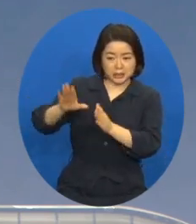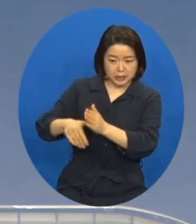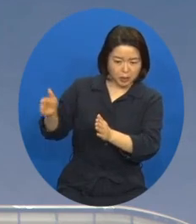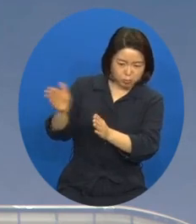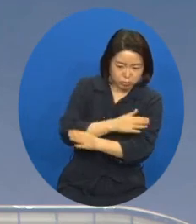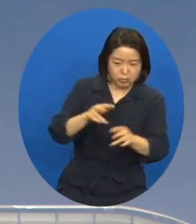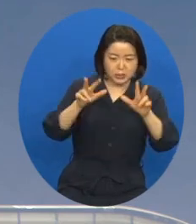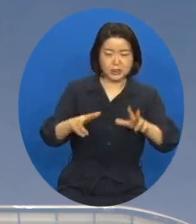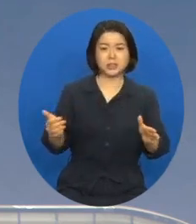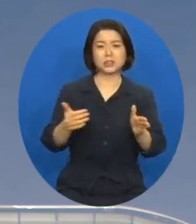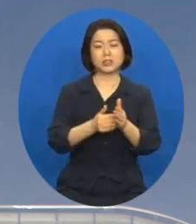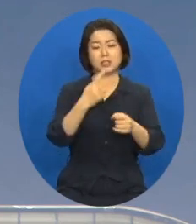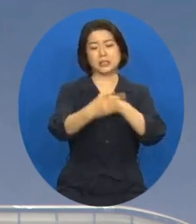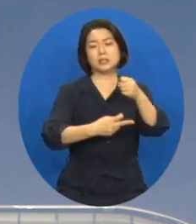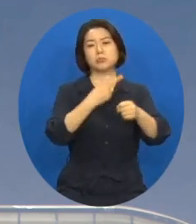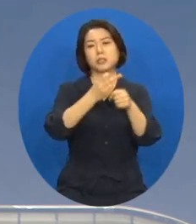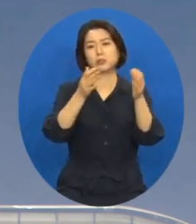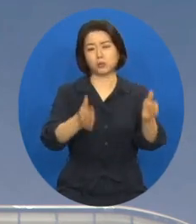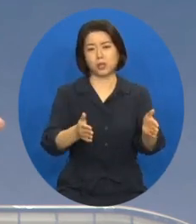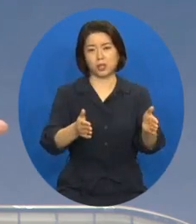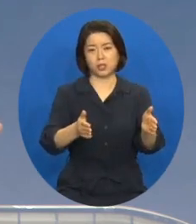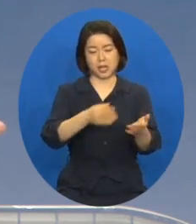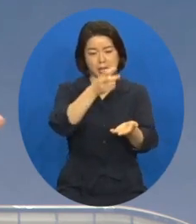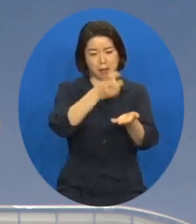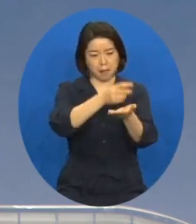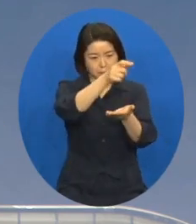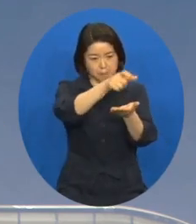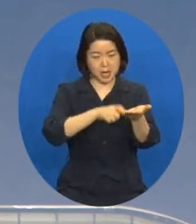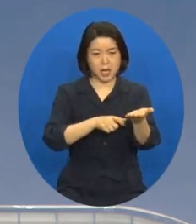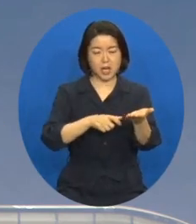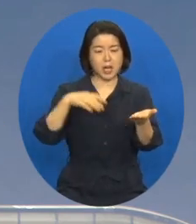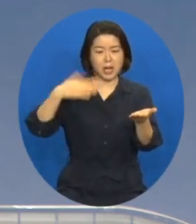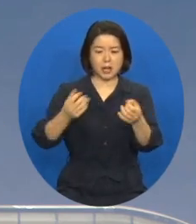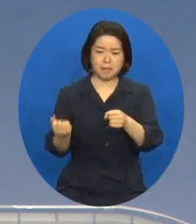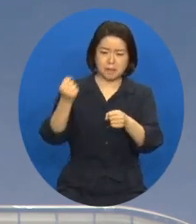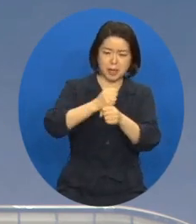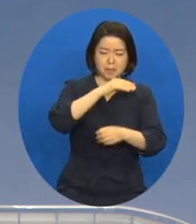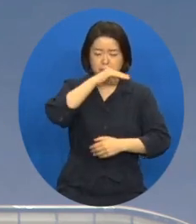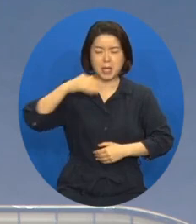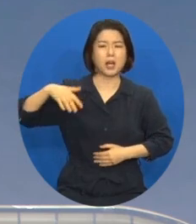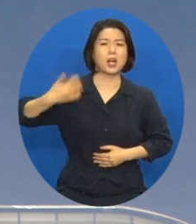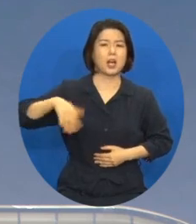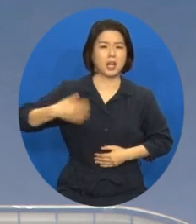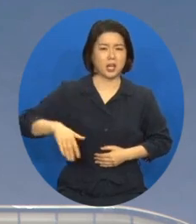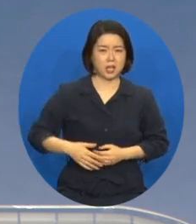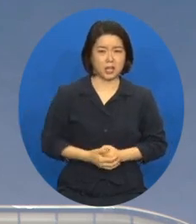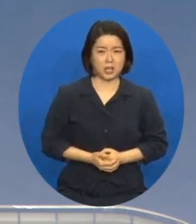동안 감리교회는 아직도 정상화되지 못하고 있습니다.